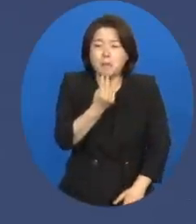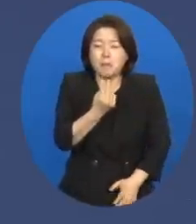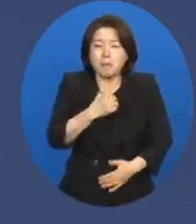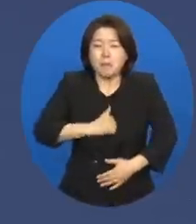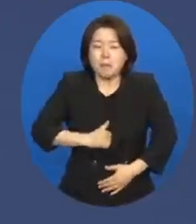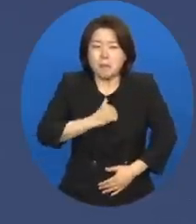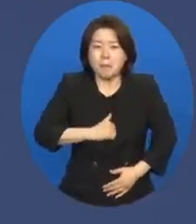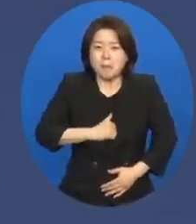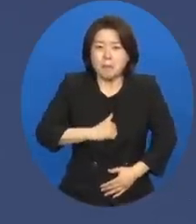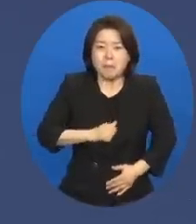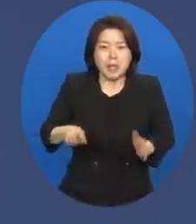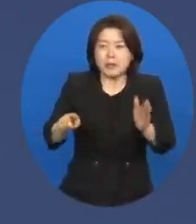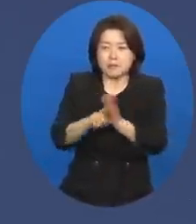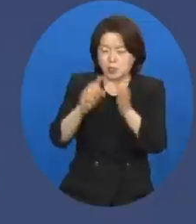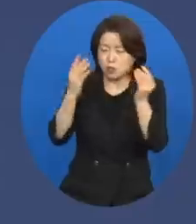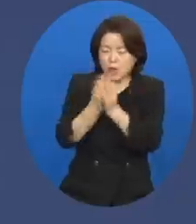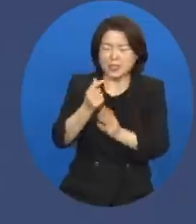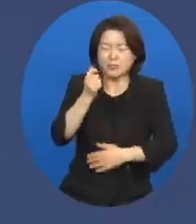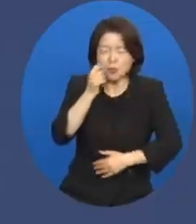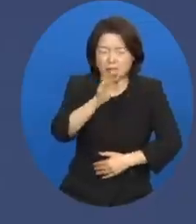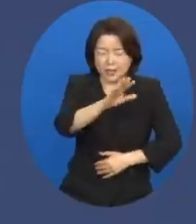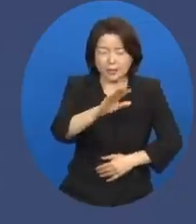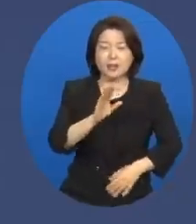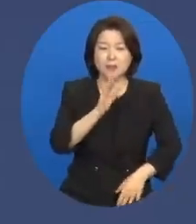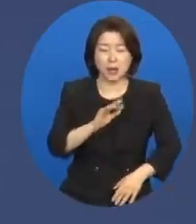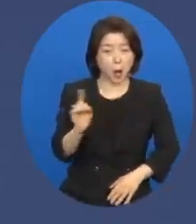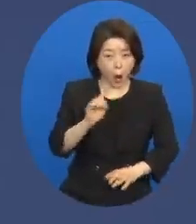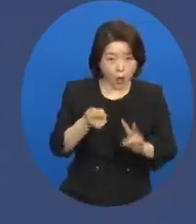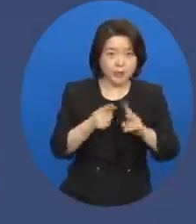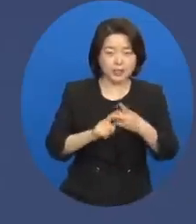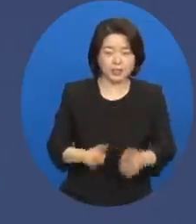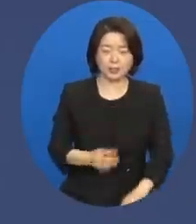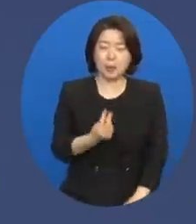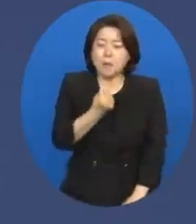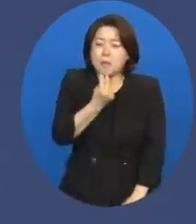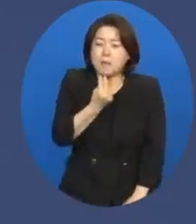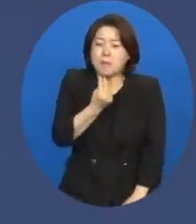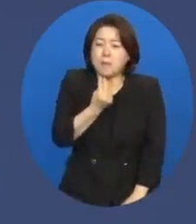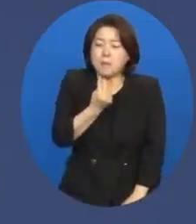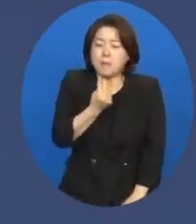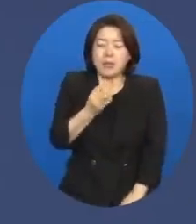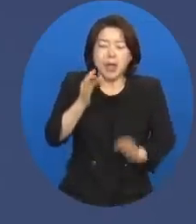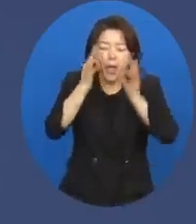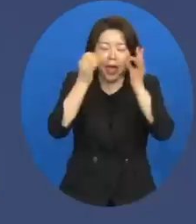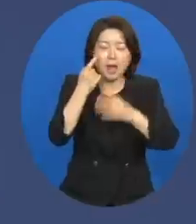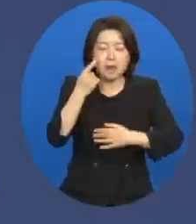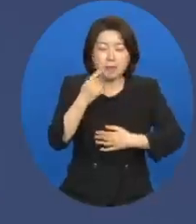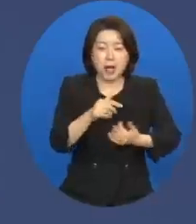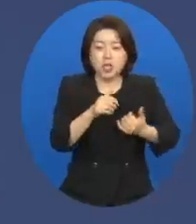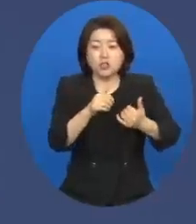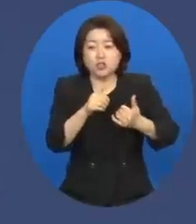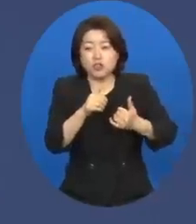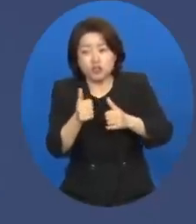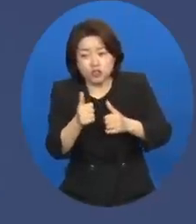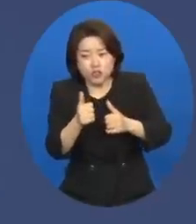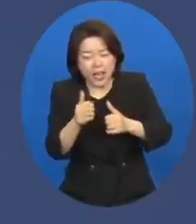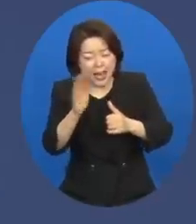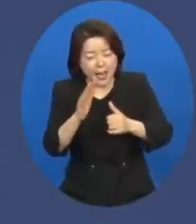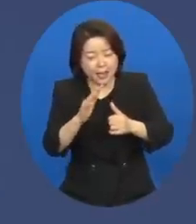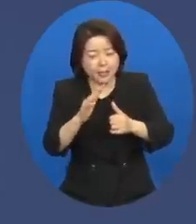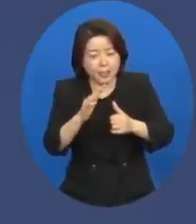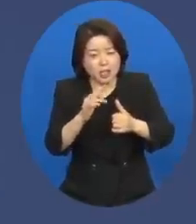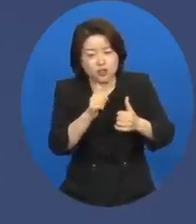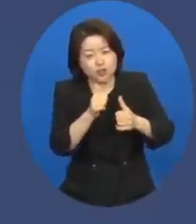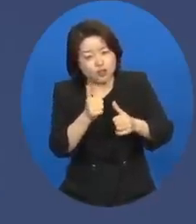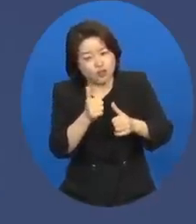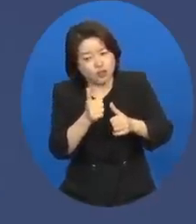해서 믿음이 어차피 완전하지 못해도 어쨌든 그냥 한 호흡만 노력을 해봐라. 죽! 하고 튀어나오고들랑 주워 담을 수는